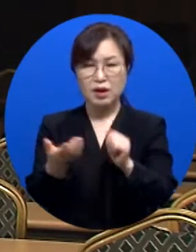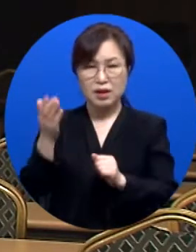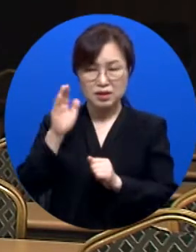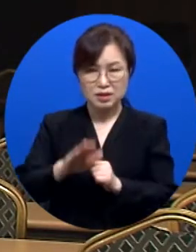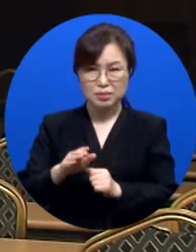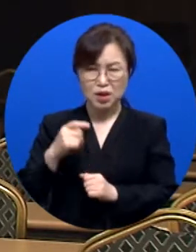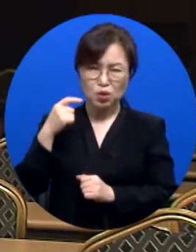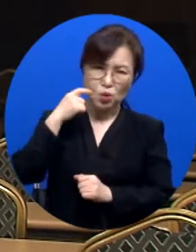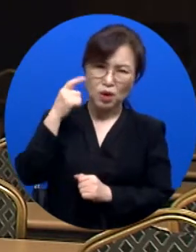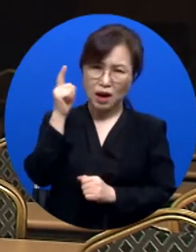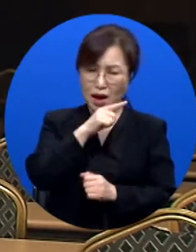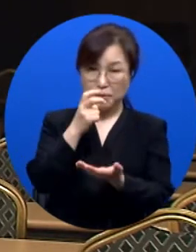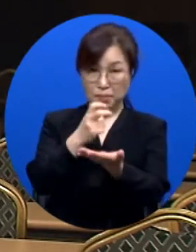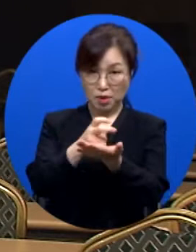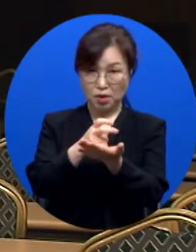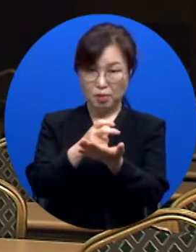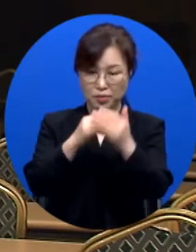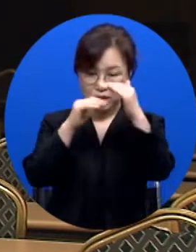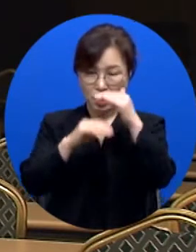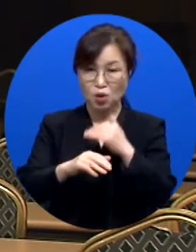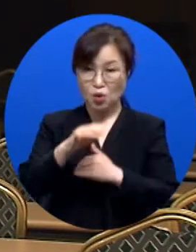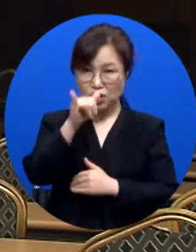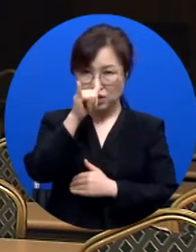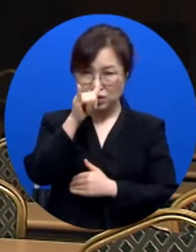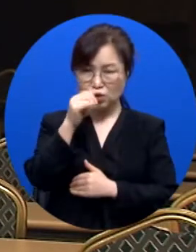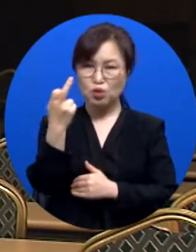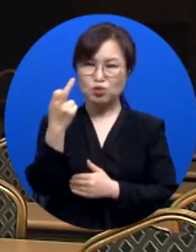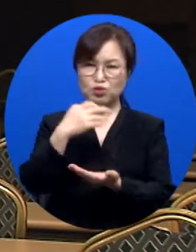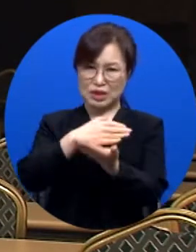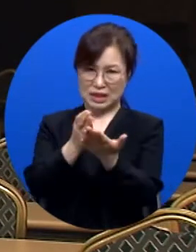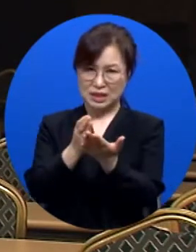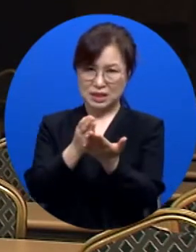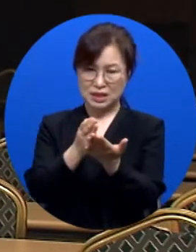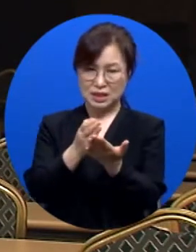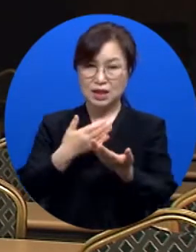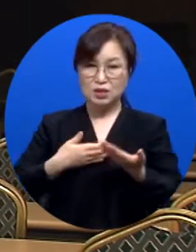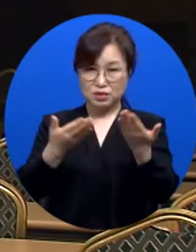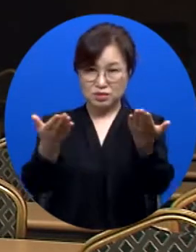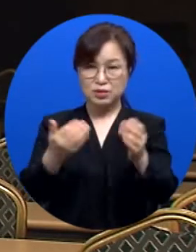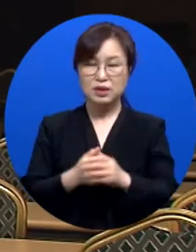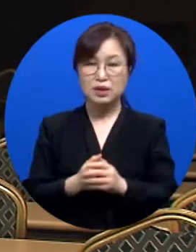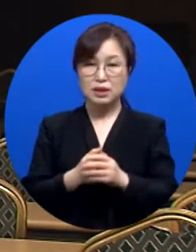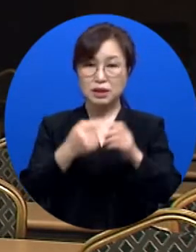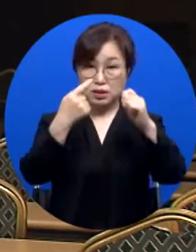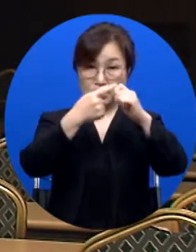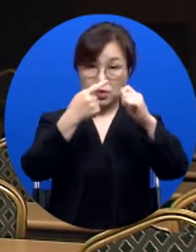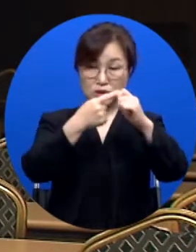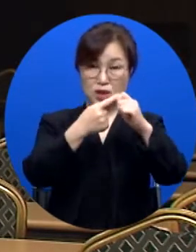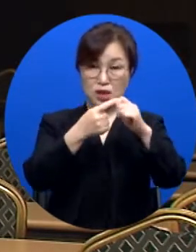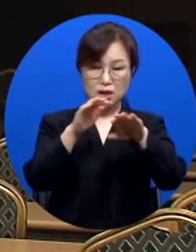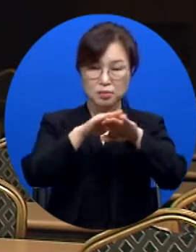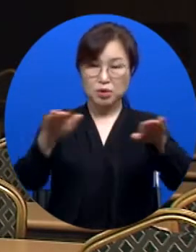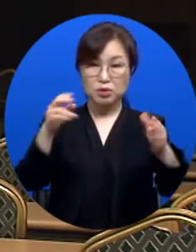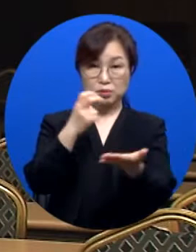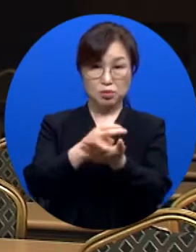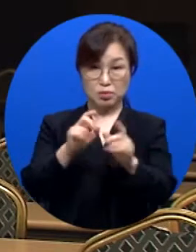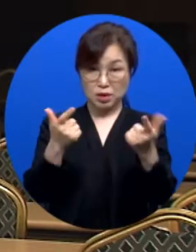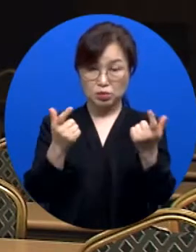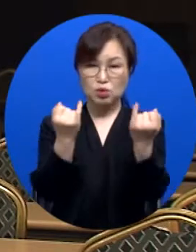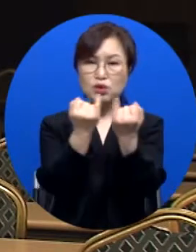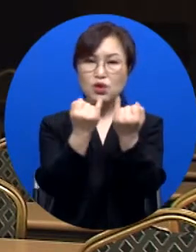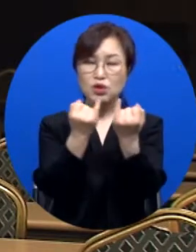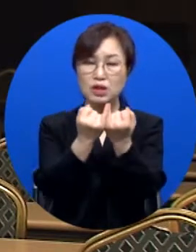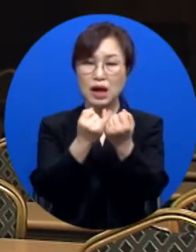폭소 소 왕이 있기 때문에 에 여러분께 말씀드리겠습니다 첫째 이것은 평등이 아니고 여성을